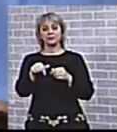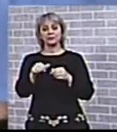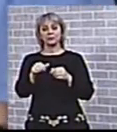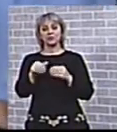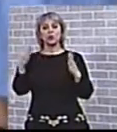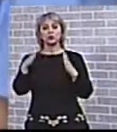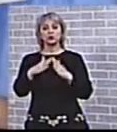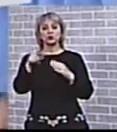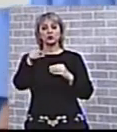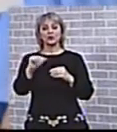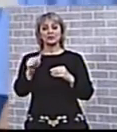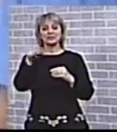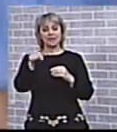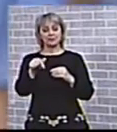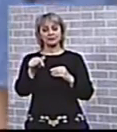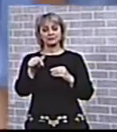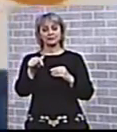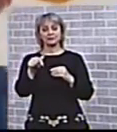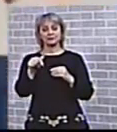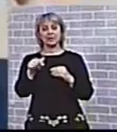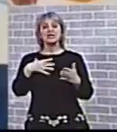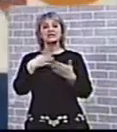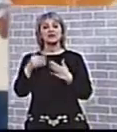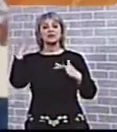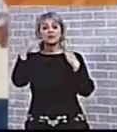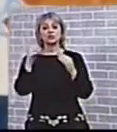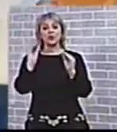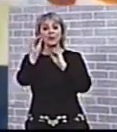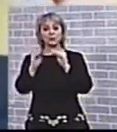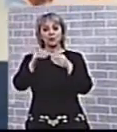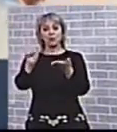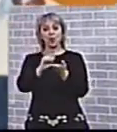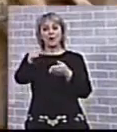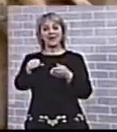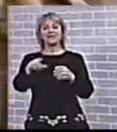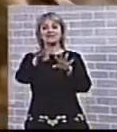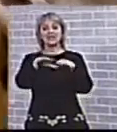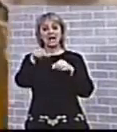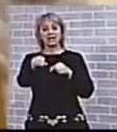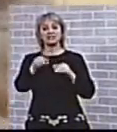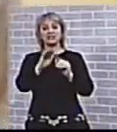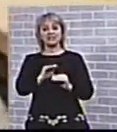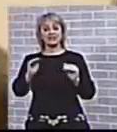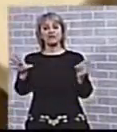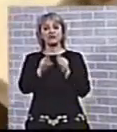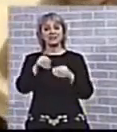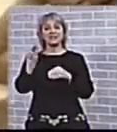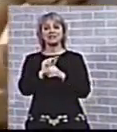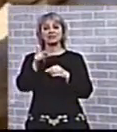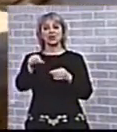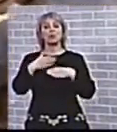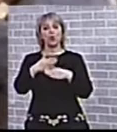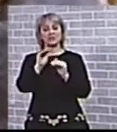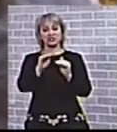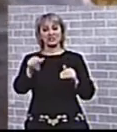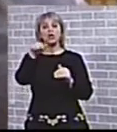отдохнуть. Дом себе, замок. Свои мечты компонуют на бумаге. В зале приемные родители с детьми, воспитанники Центра помощи